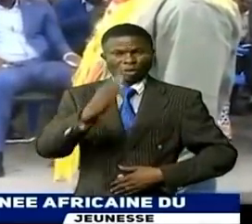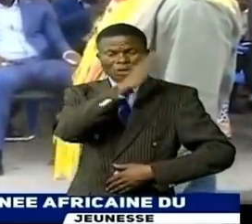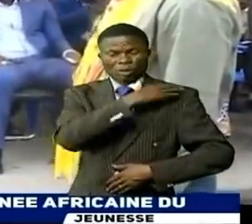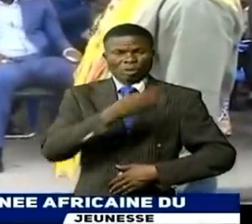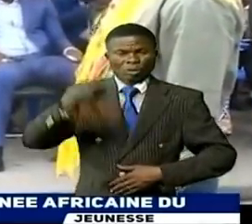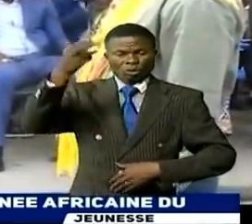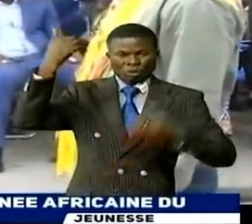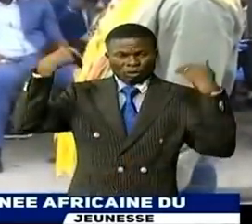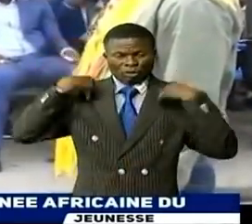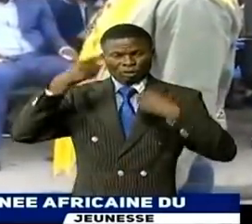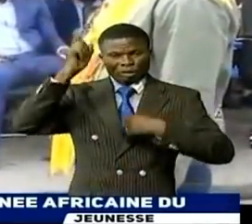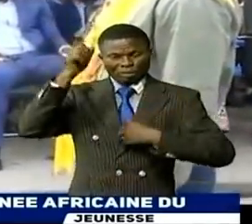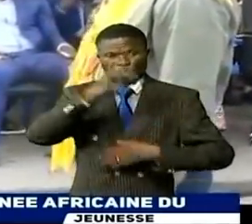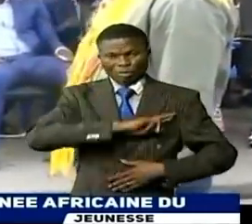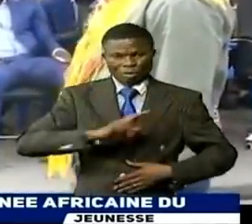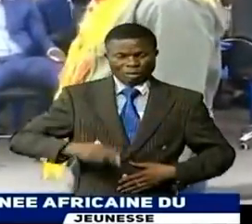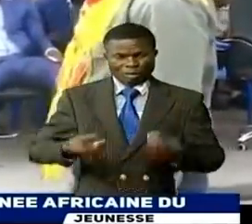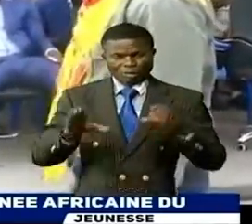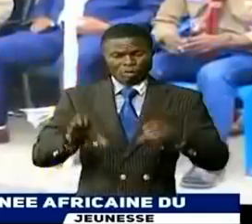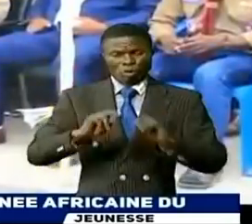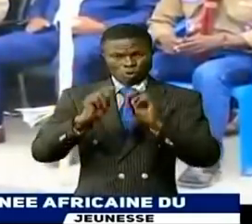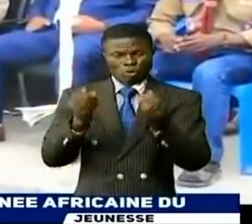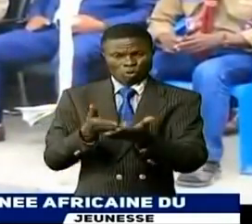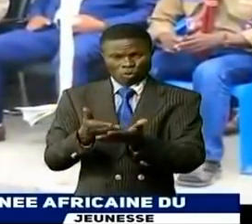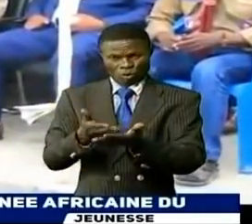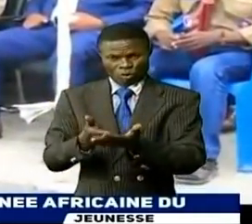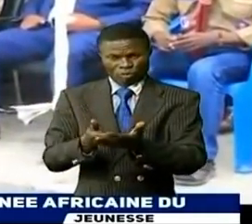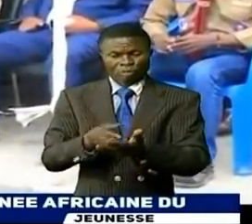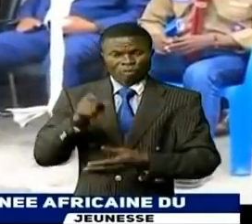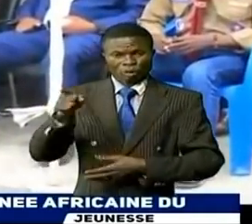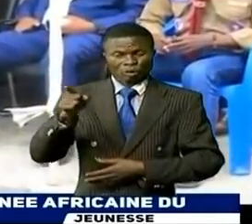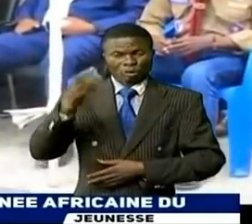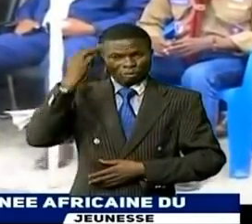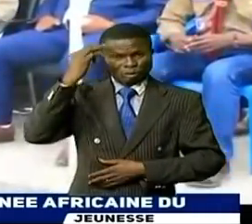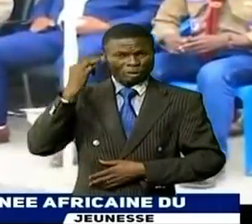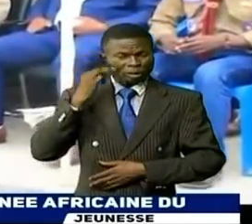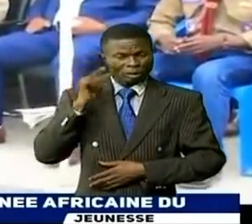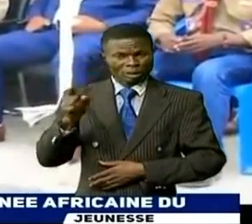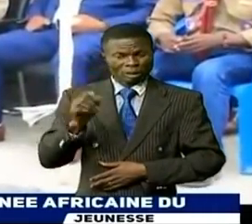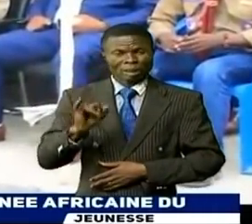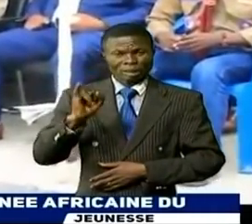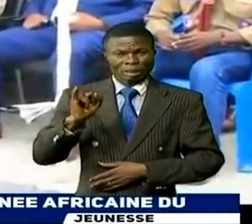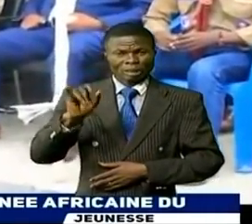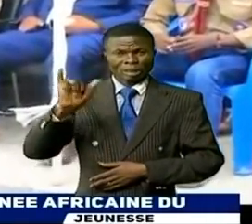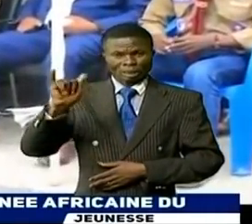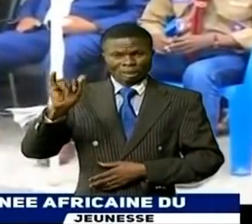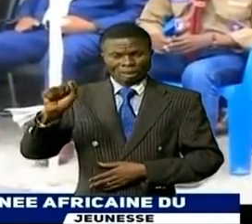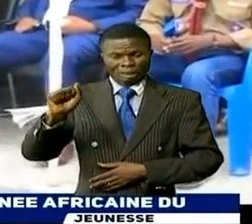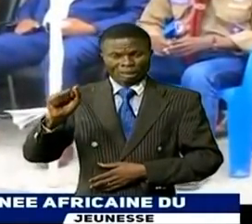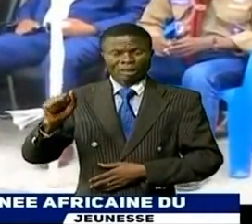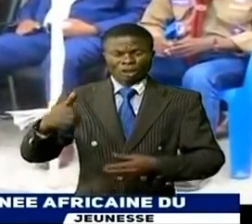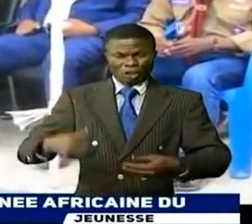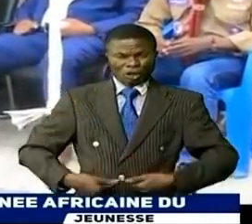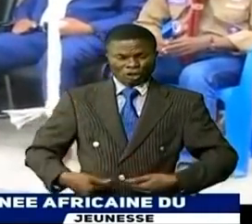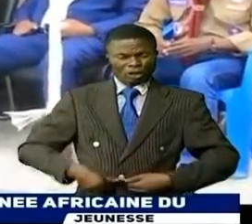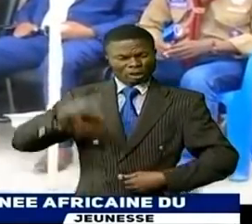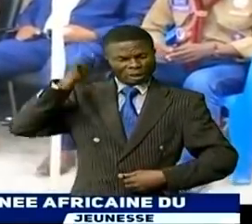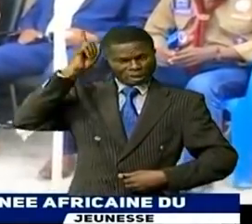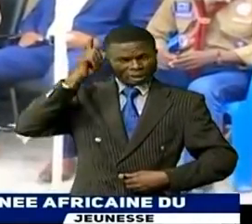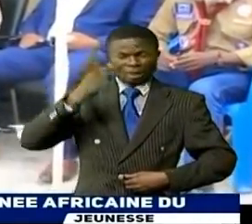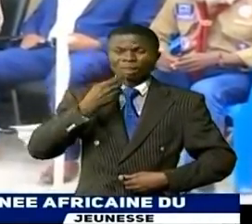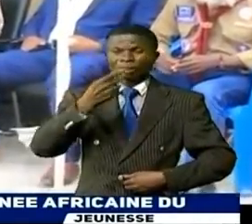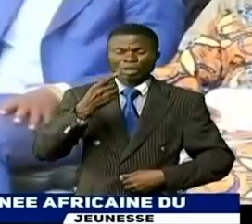chef scout en République démocratique du Congo. Ce dernier, Yves Bunkulu Zola, scout depuis son jeune âge, a dit ces mots